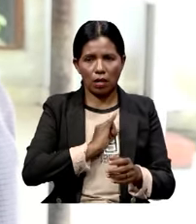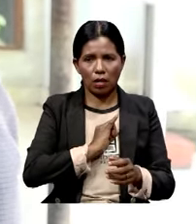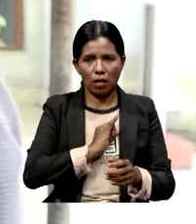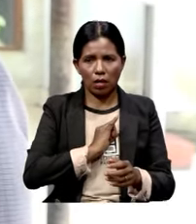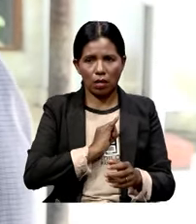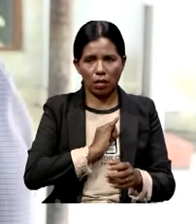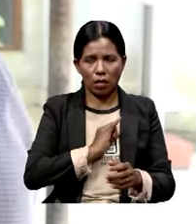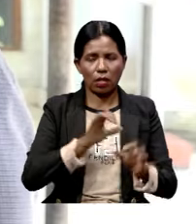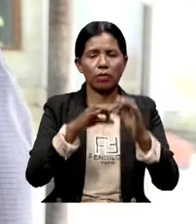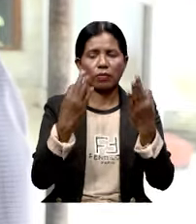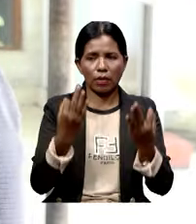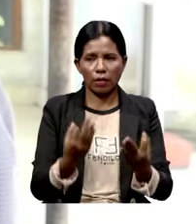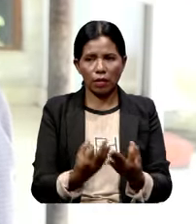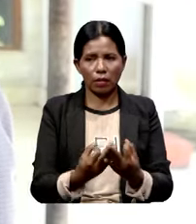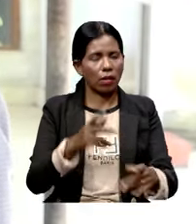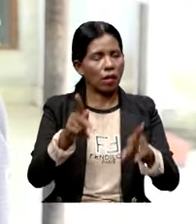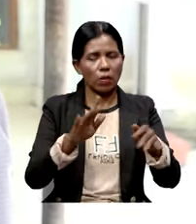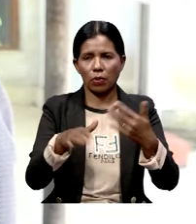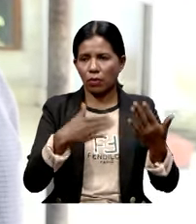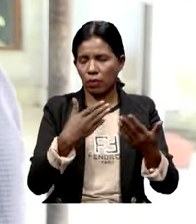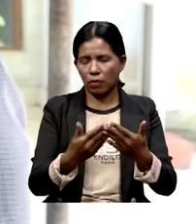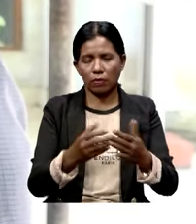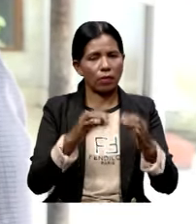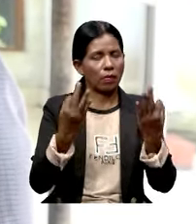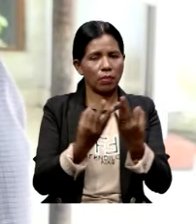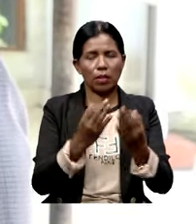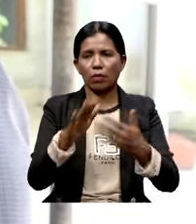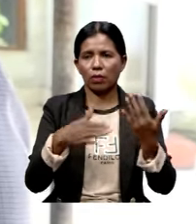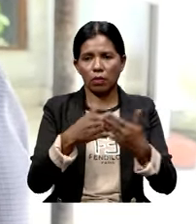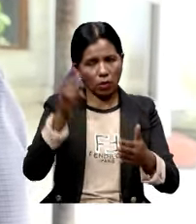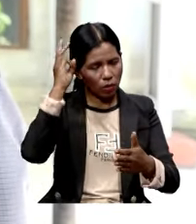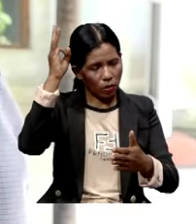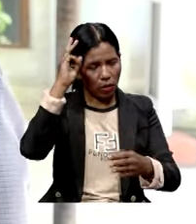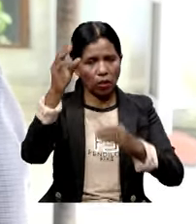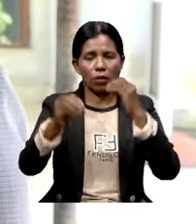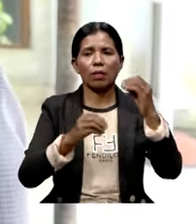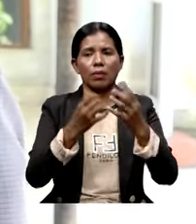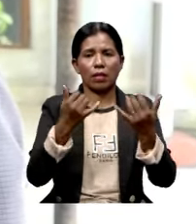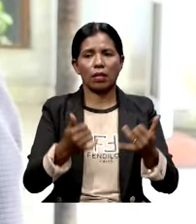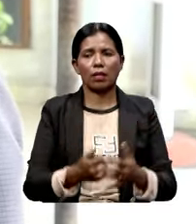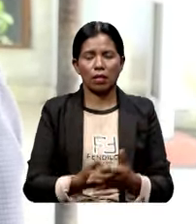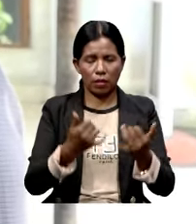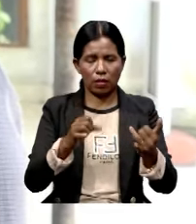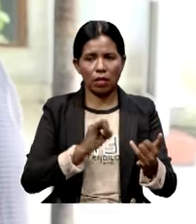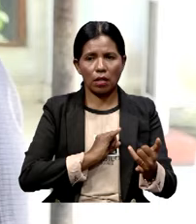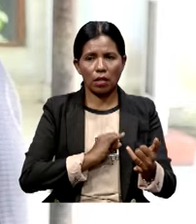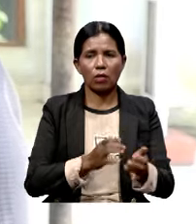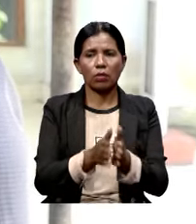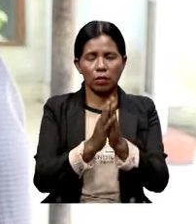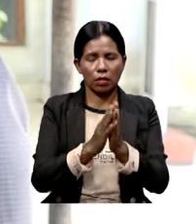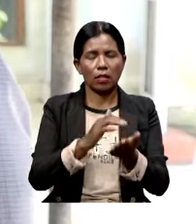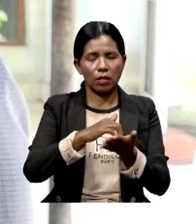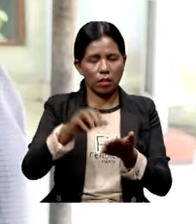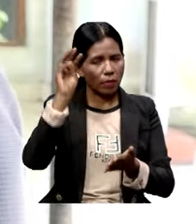hau unia familia, ema hututu, familia hututu, preocupa o asunto idene. Antau idene ma ka usuona lisensa ba senyor